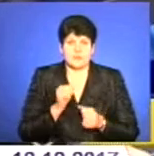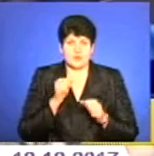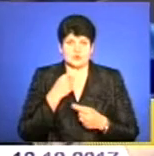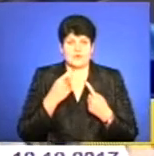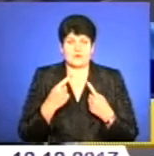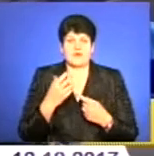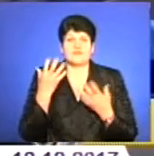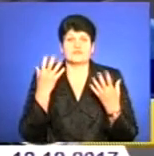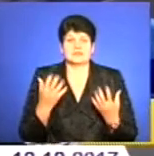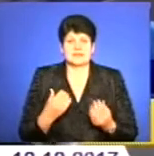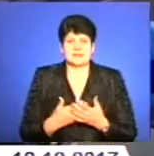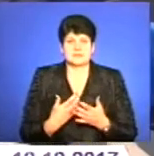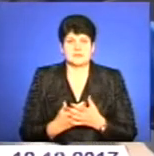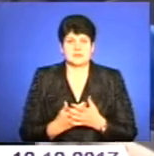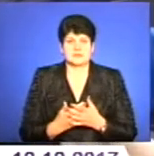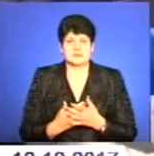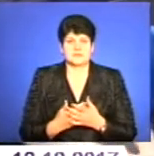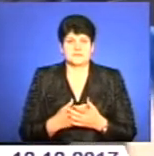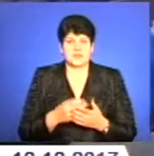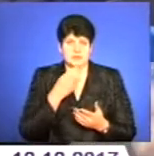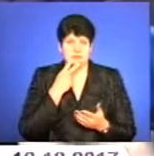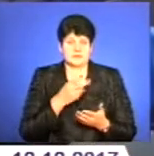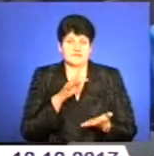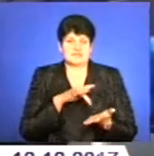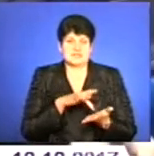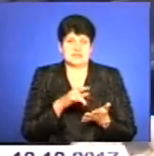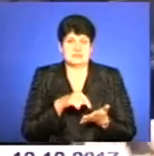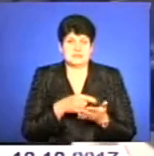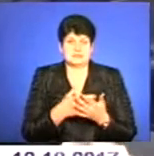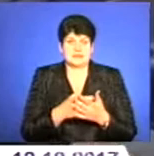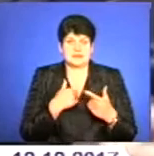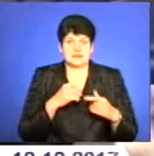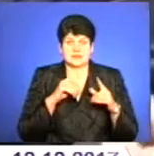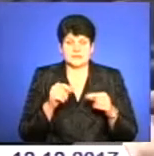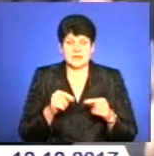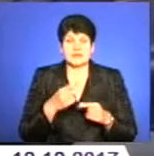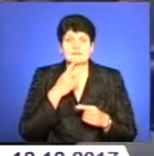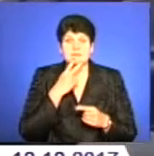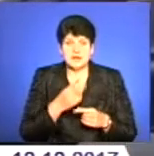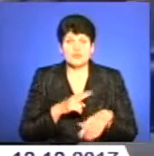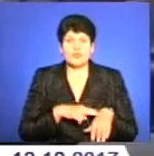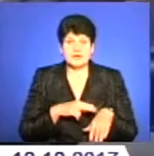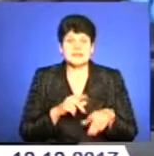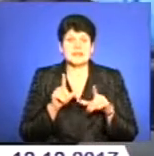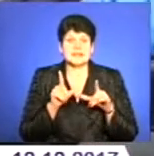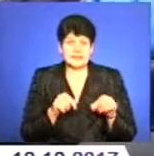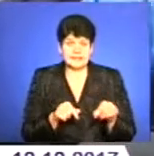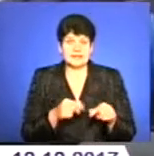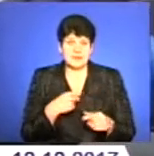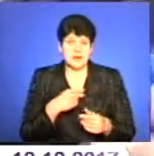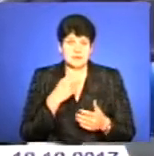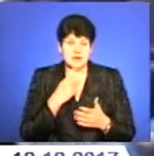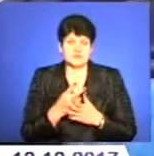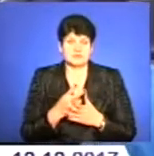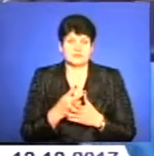Ну а в день, наприклад, якщо насичений такий трафік, от в центрі їхати і говорити. Я навіть бачив, що поліція їхала, я от виїжджав звідси,